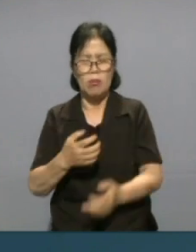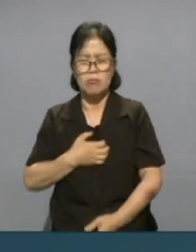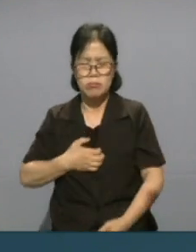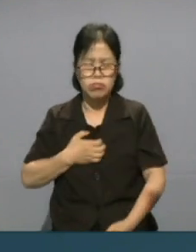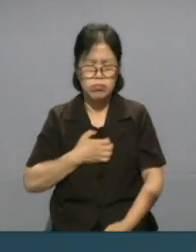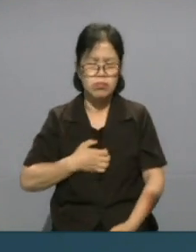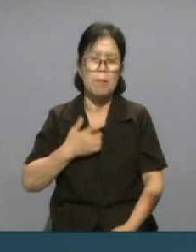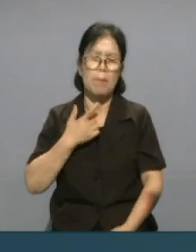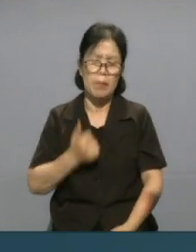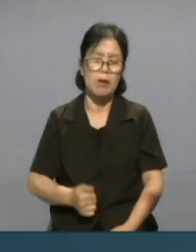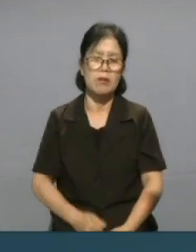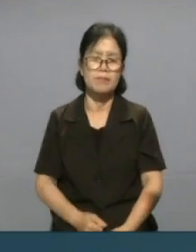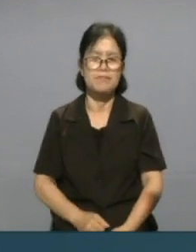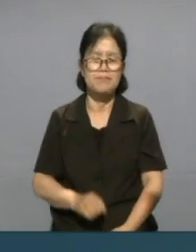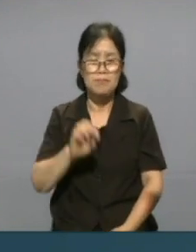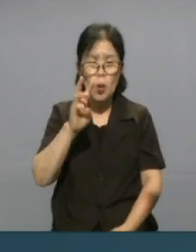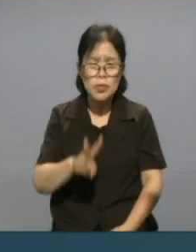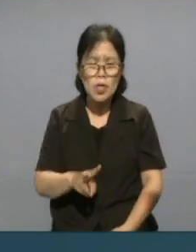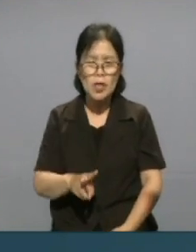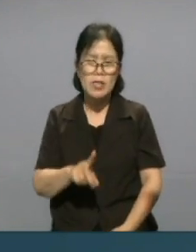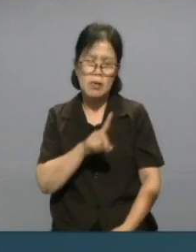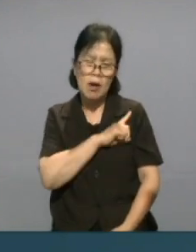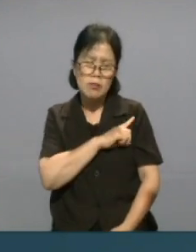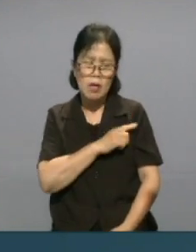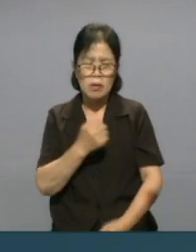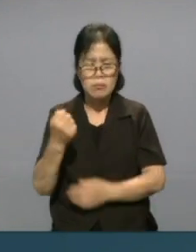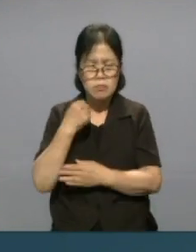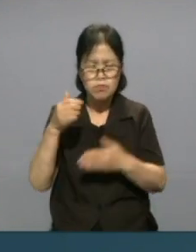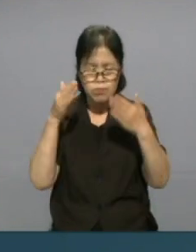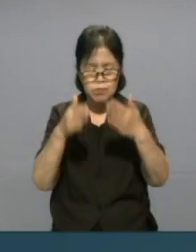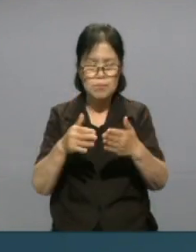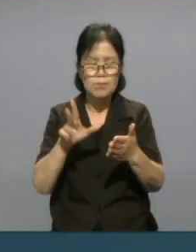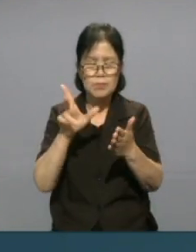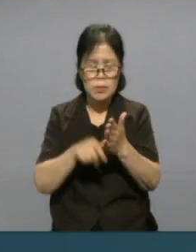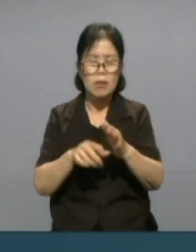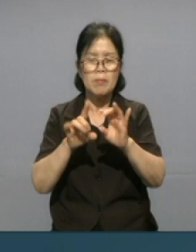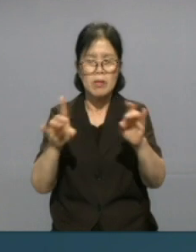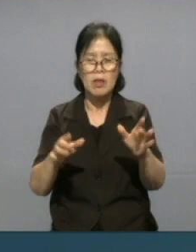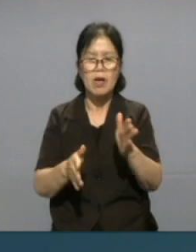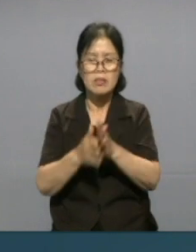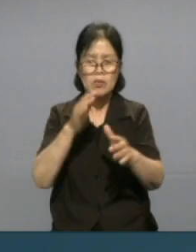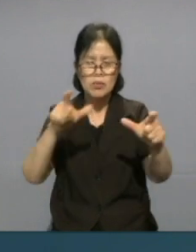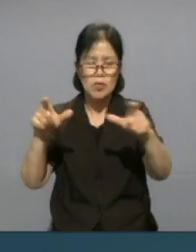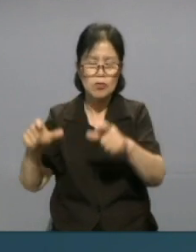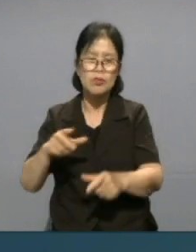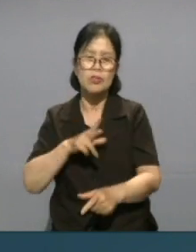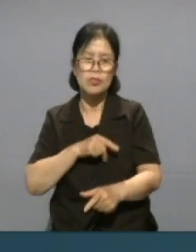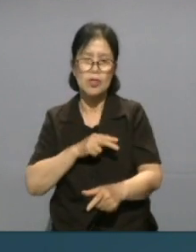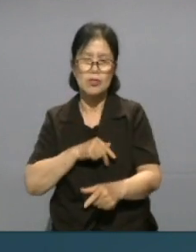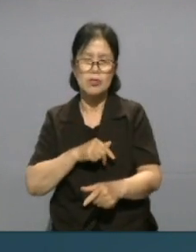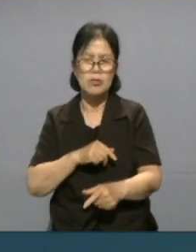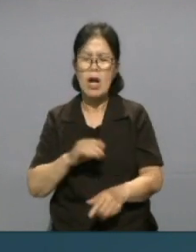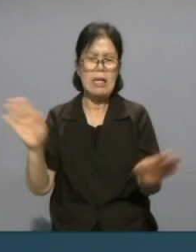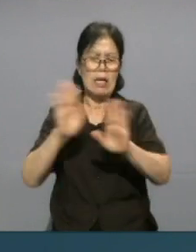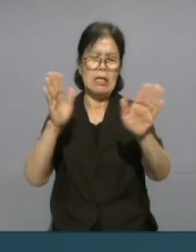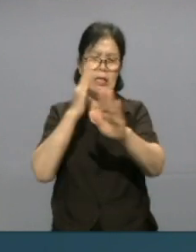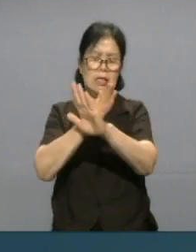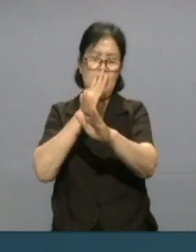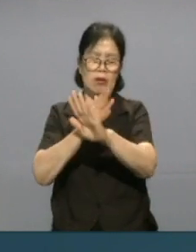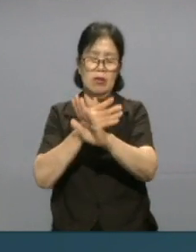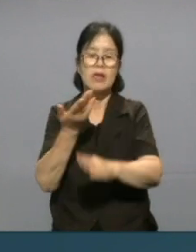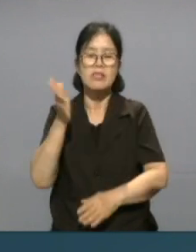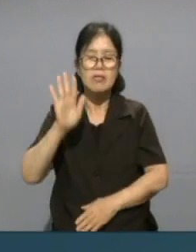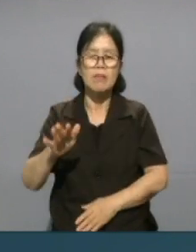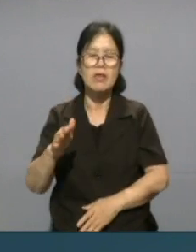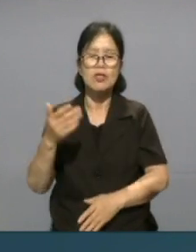끌탕해왔습니다. 포천이 후보지 중 가장 유력하다더라 말 나올 때마다 시도 지역구 의원도 아니라며 손사래 쳤는데 옛